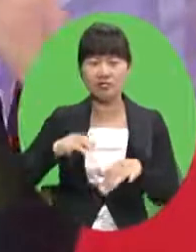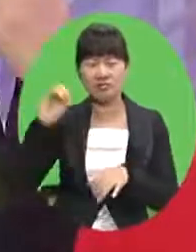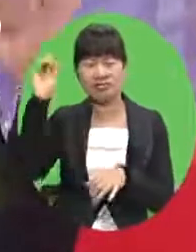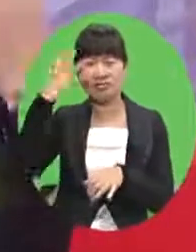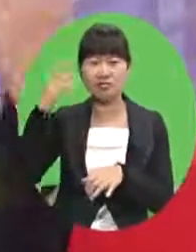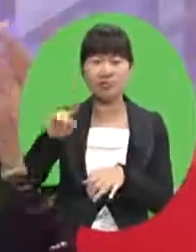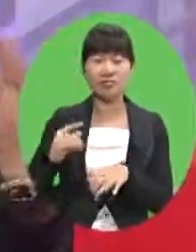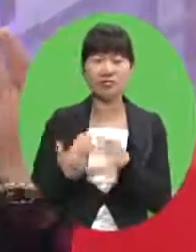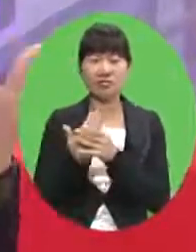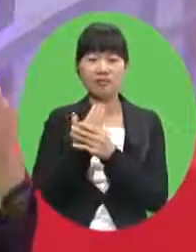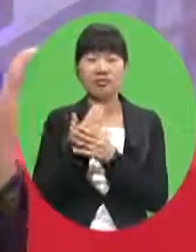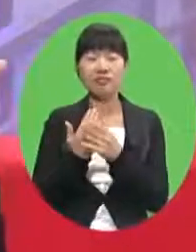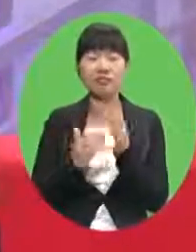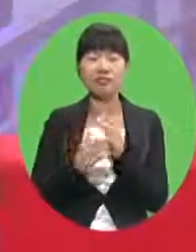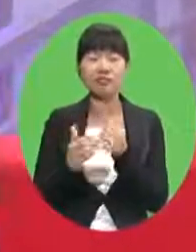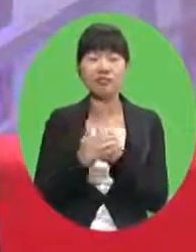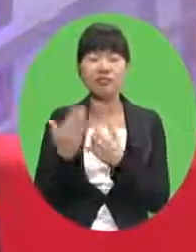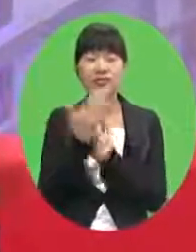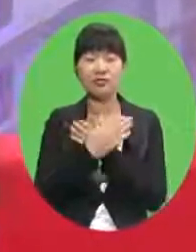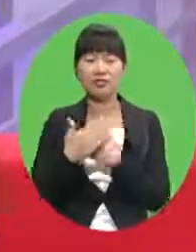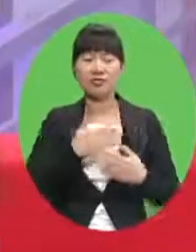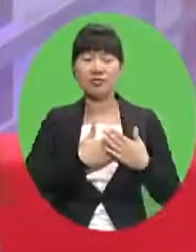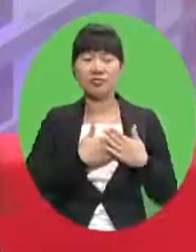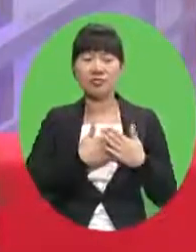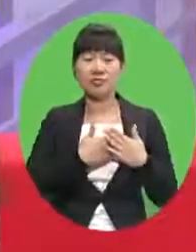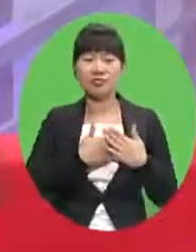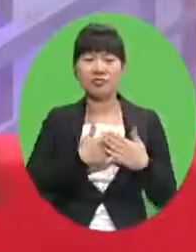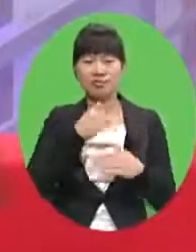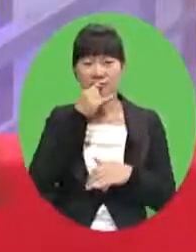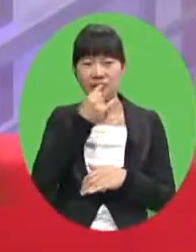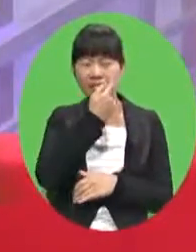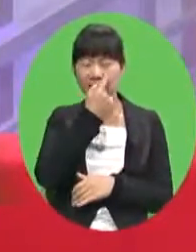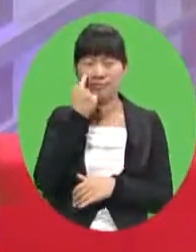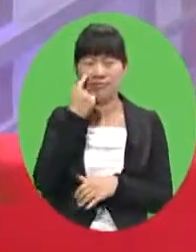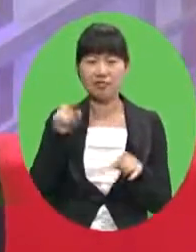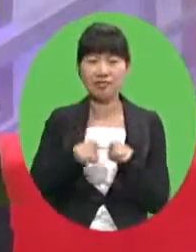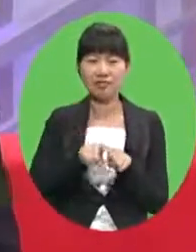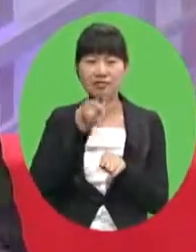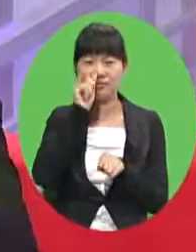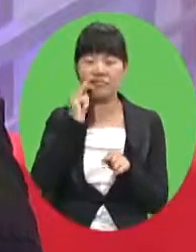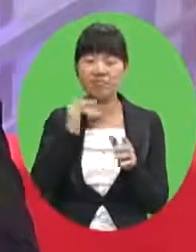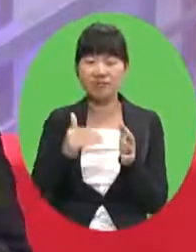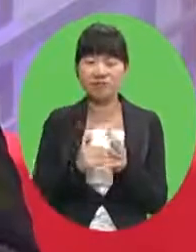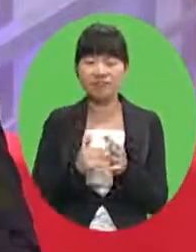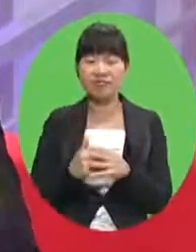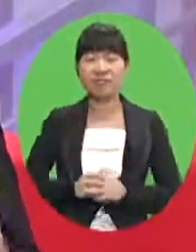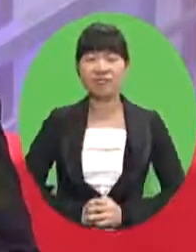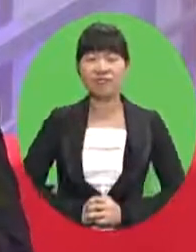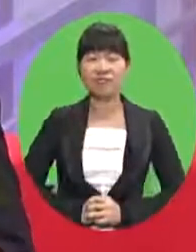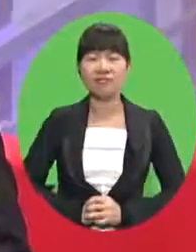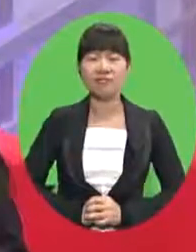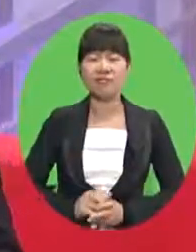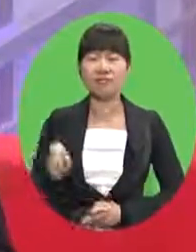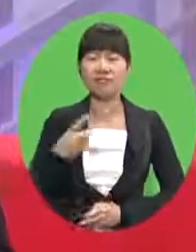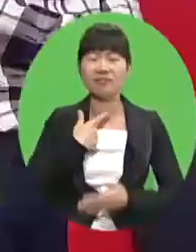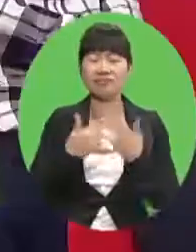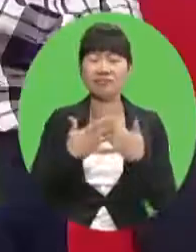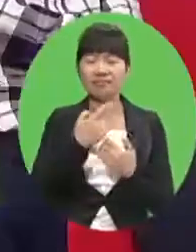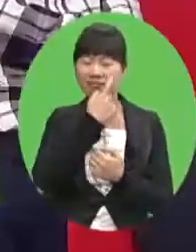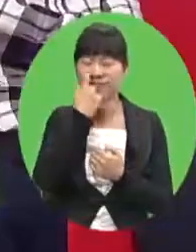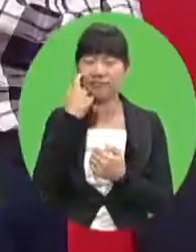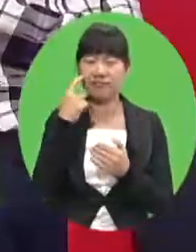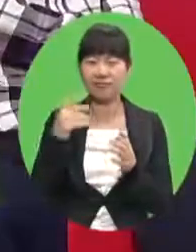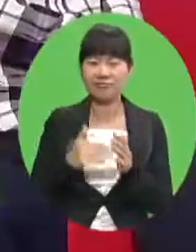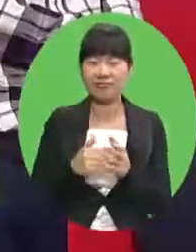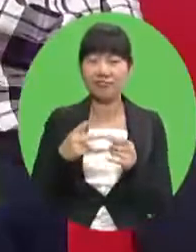갑자기 그 사건이 막 떠올라서 막 신체적인 가슴이 두근거리는 증상을 동반하기도 하고 이제 그런 그 재경험 증상. 그